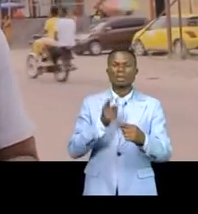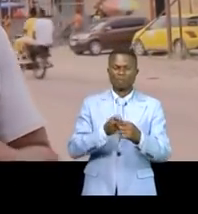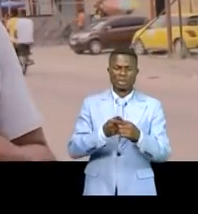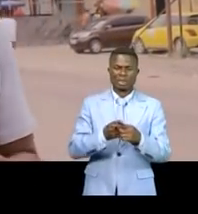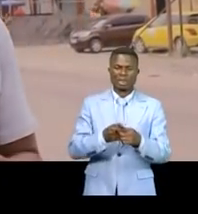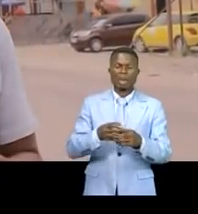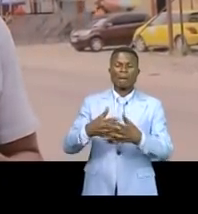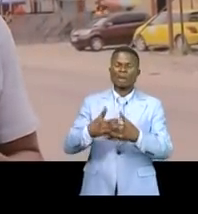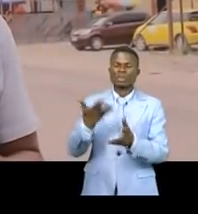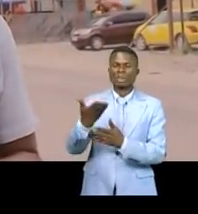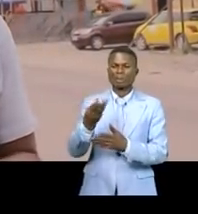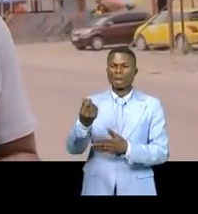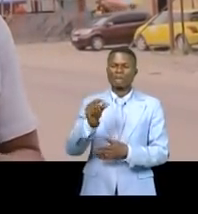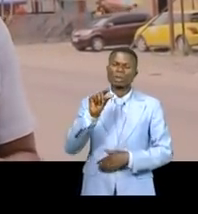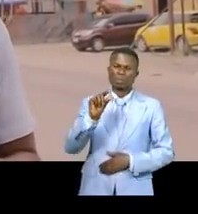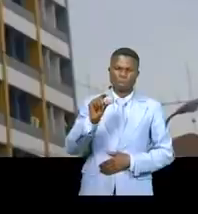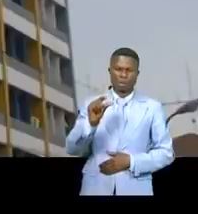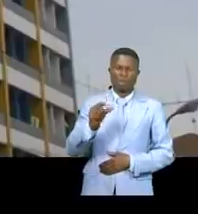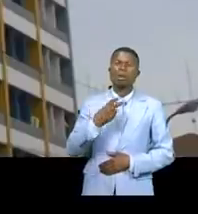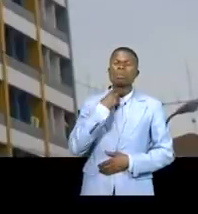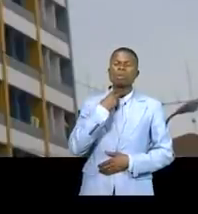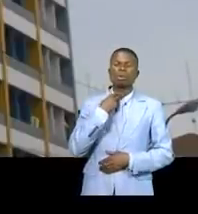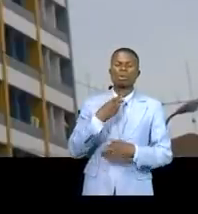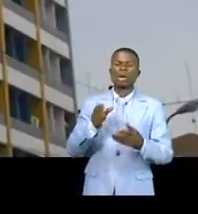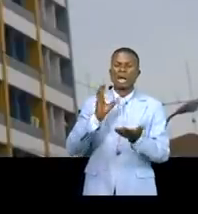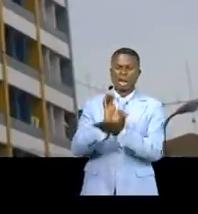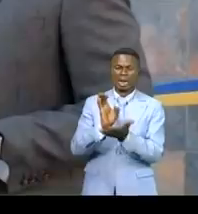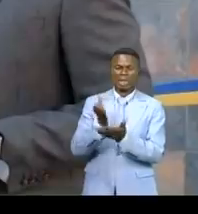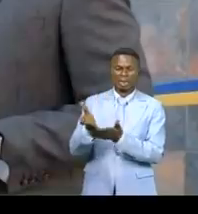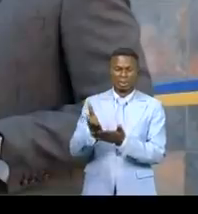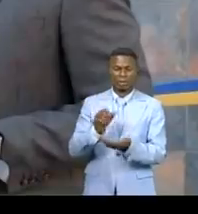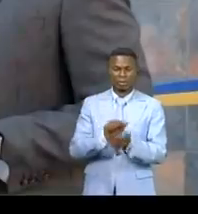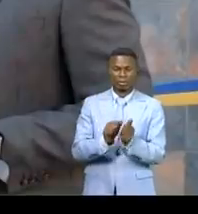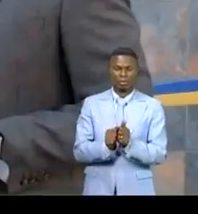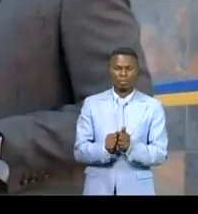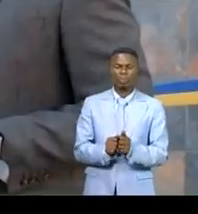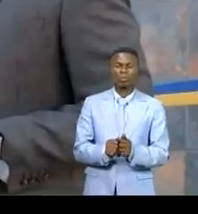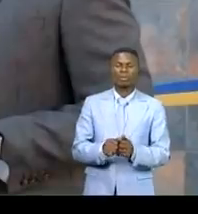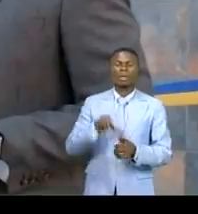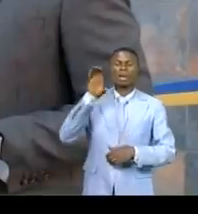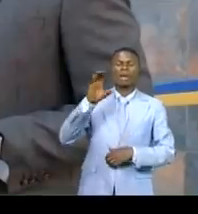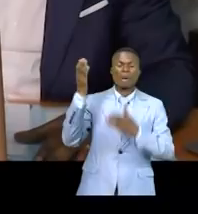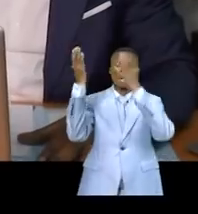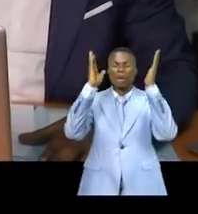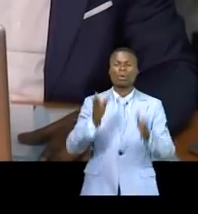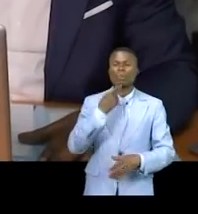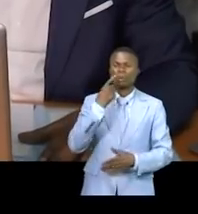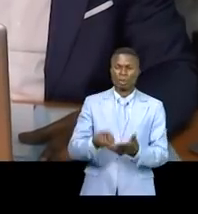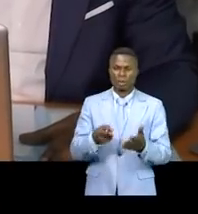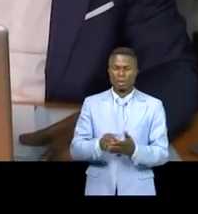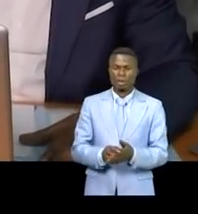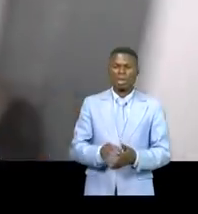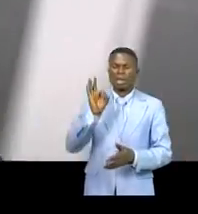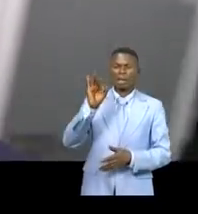non. Les distributeurs bloquent. Au regard de toutes ces plaintes, que disent les banques commerciales, la FBN